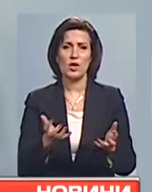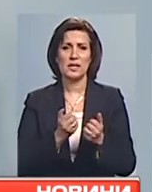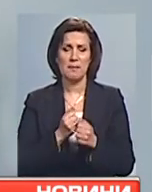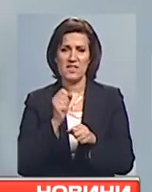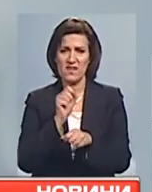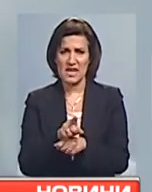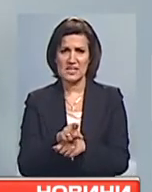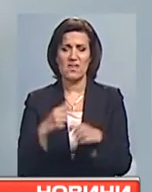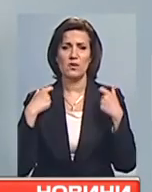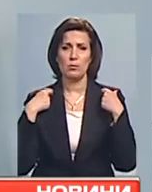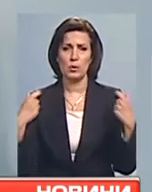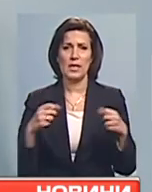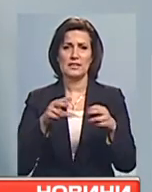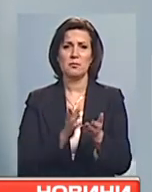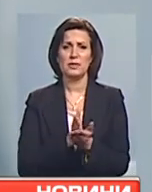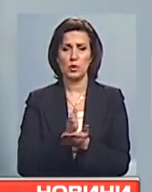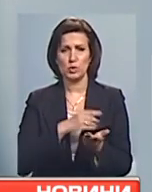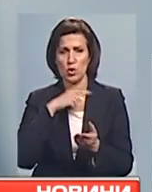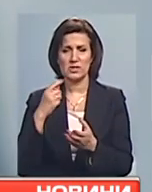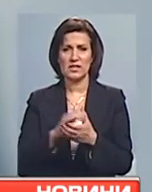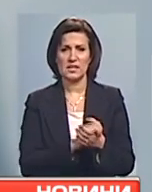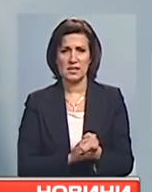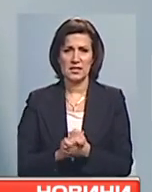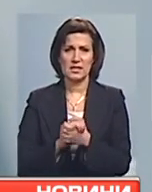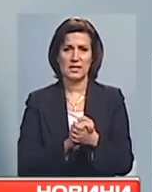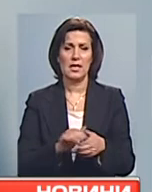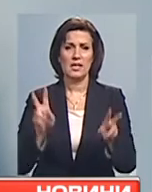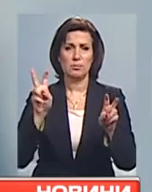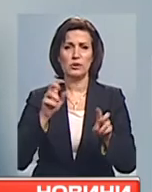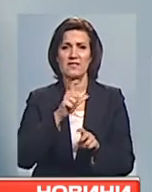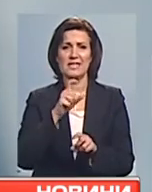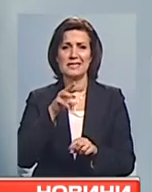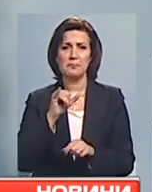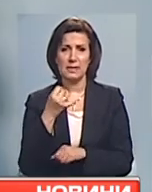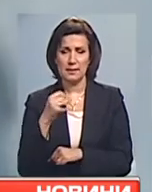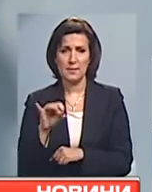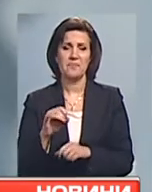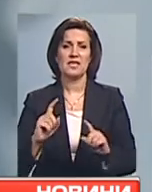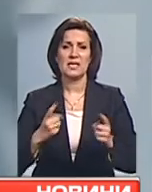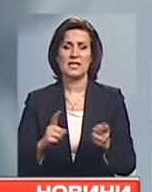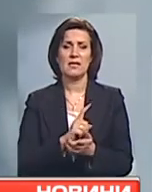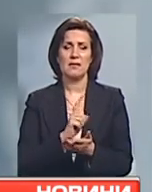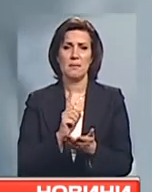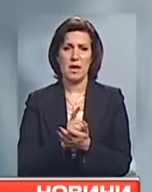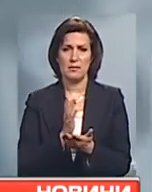отримали вказівку від полковника спецслужб Російської Федерації з позивним «Змій». Затримані мали при